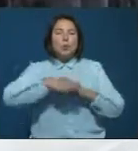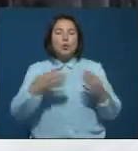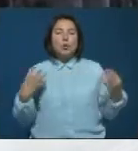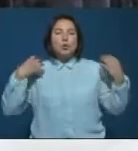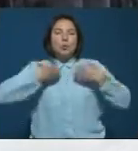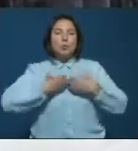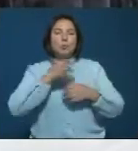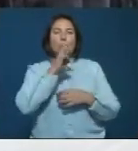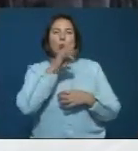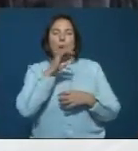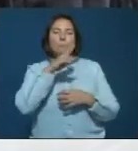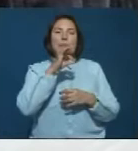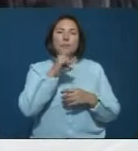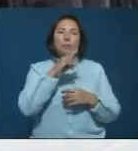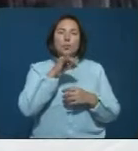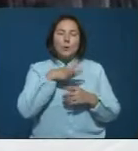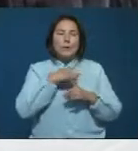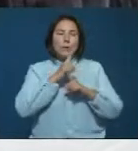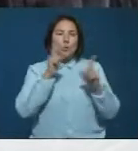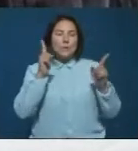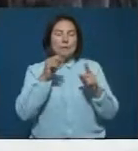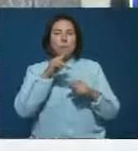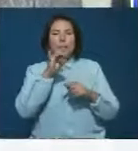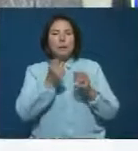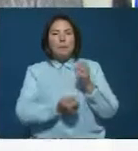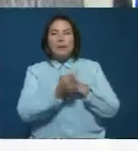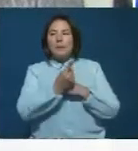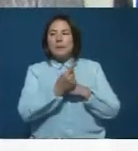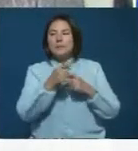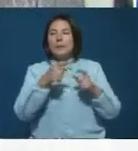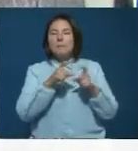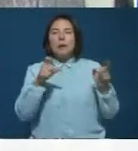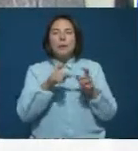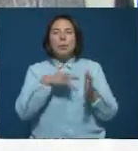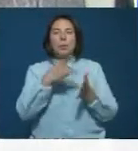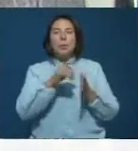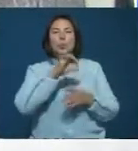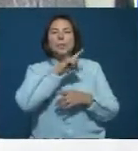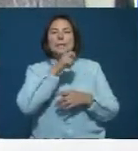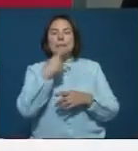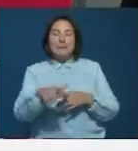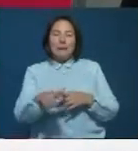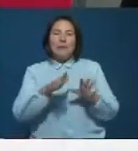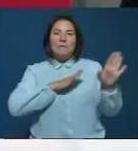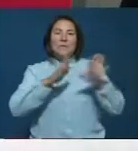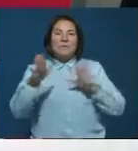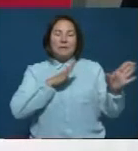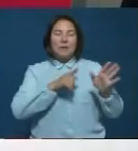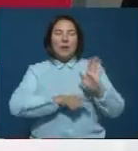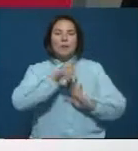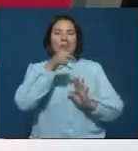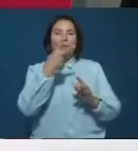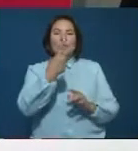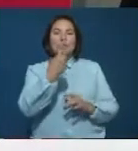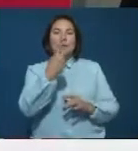шубы из норки, песца и мутона, эксклюзивные парки появятся на прилавках города Жанаузен. Выставка в Жанаузене начнется